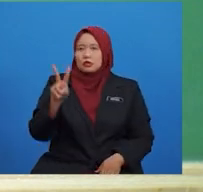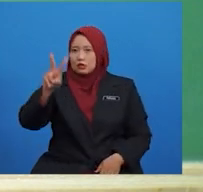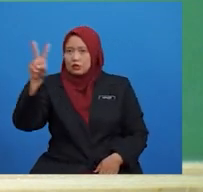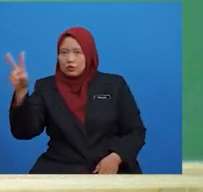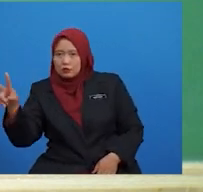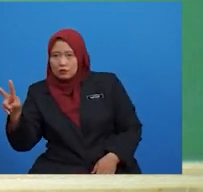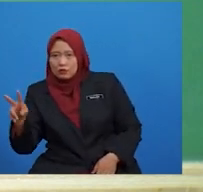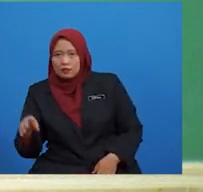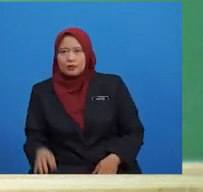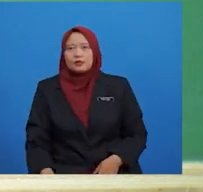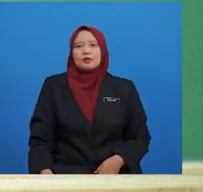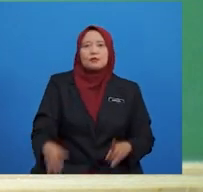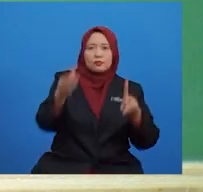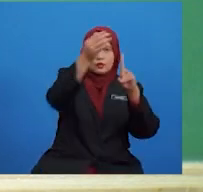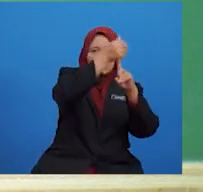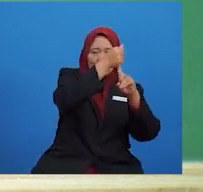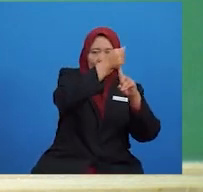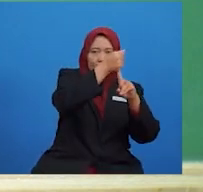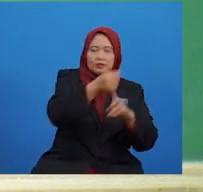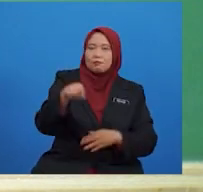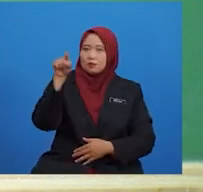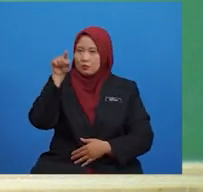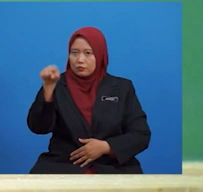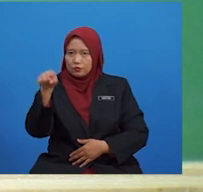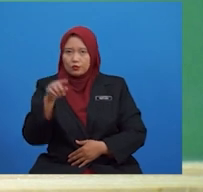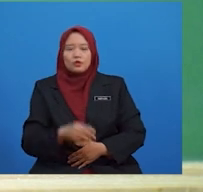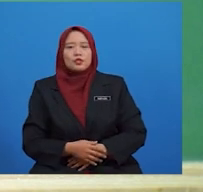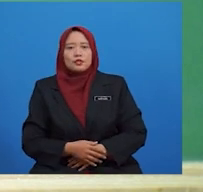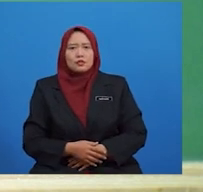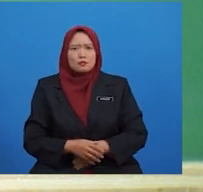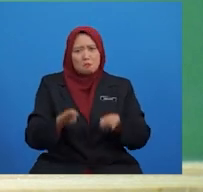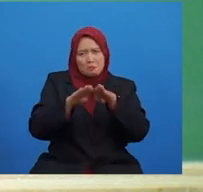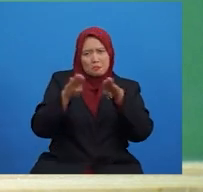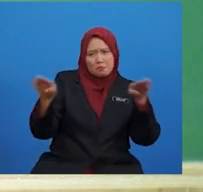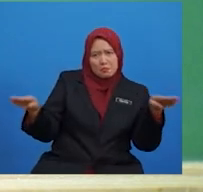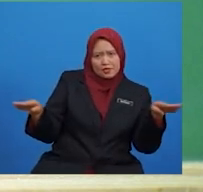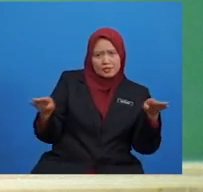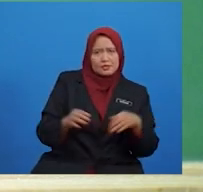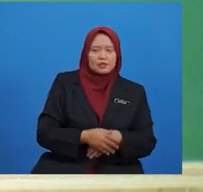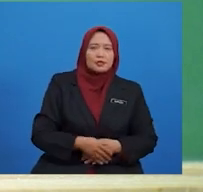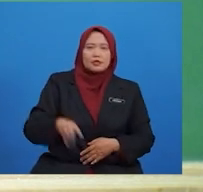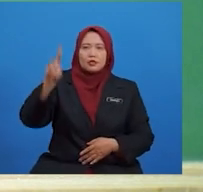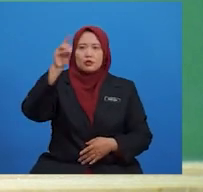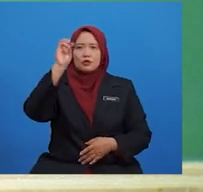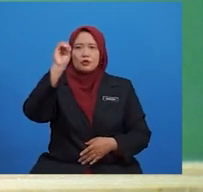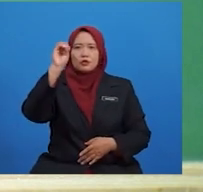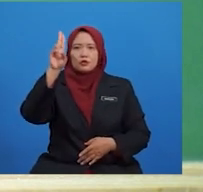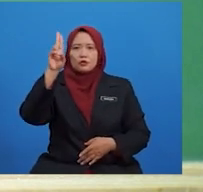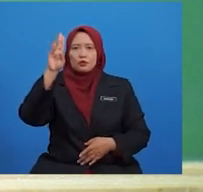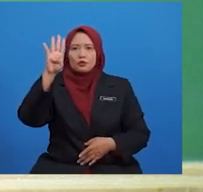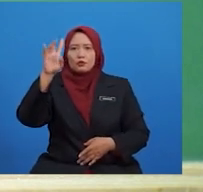nilai perpuluhan. Perbezaannya pula, jenis data double mempunyai bilangan